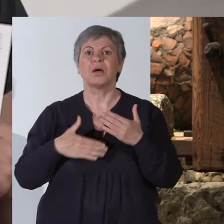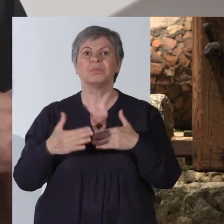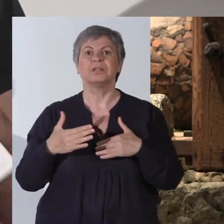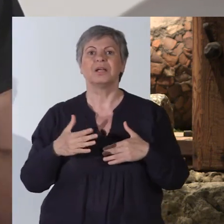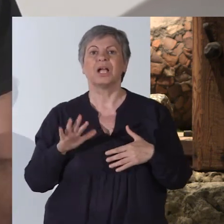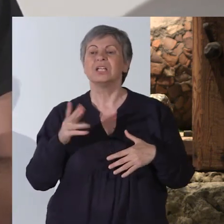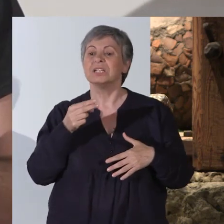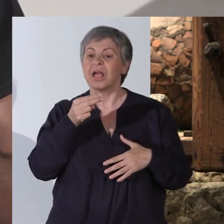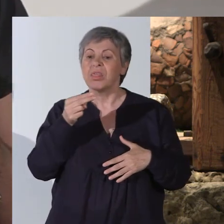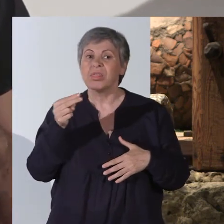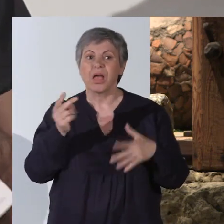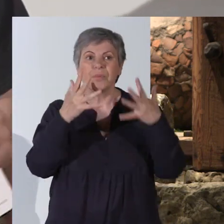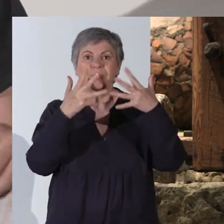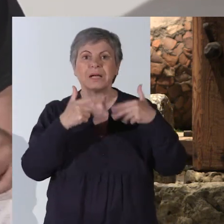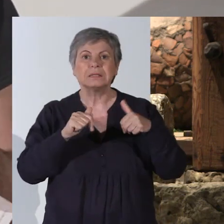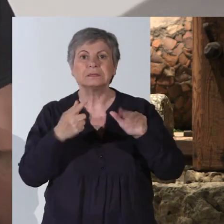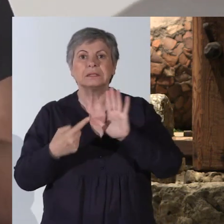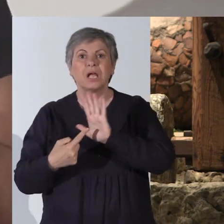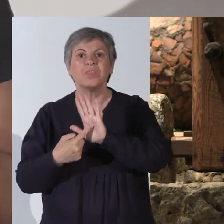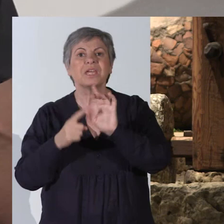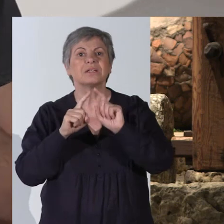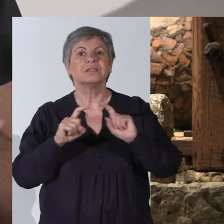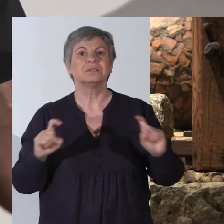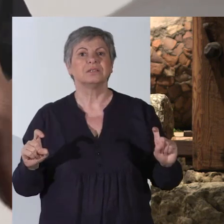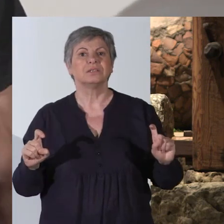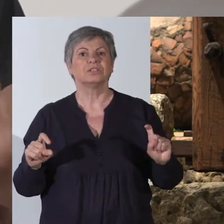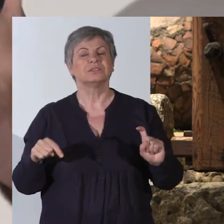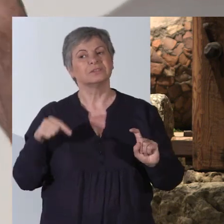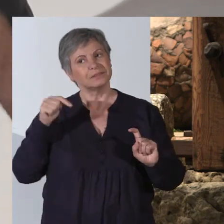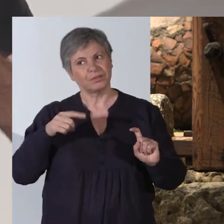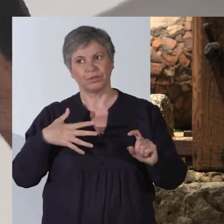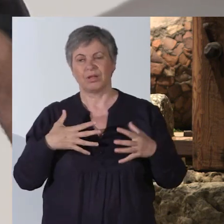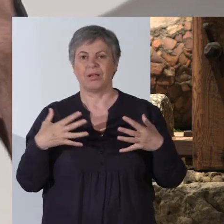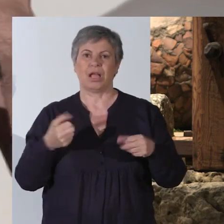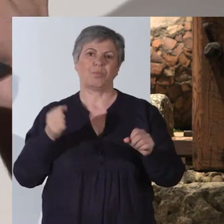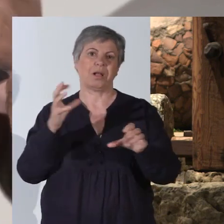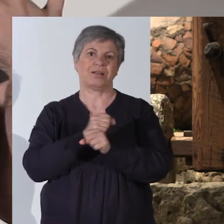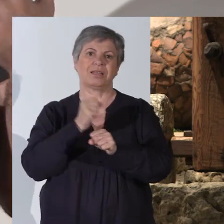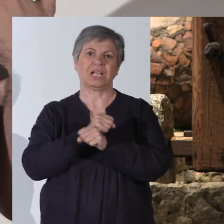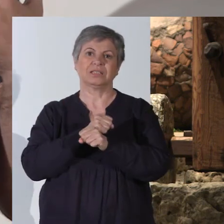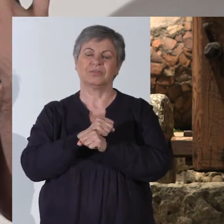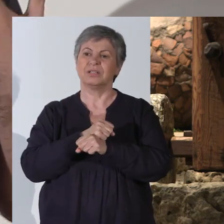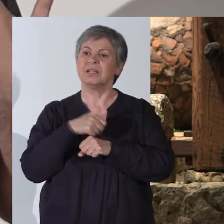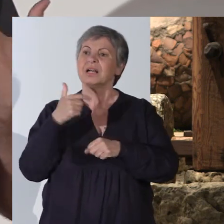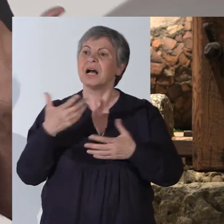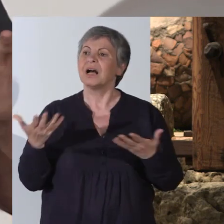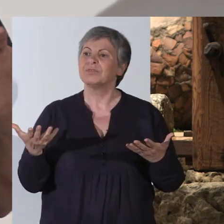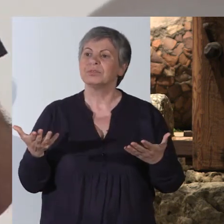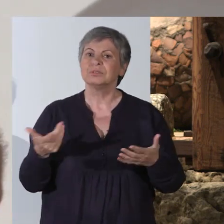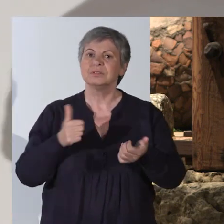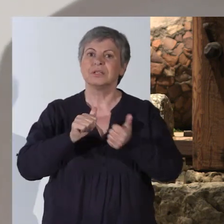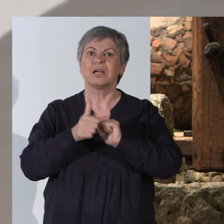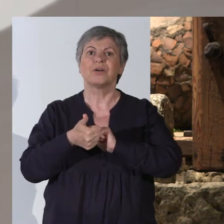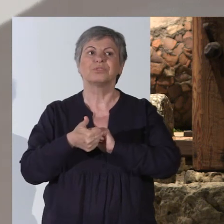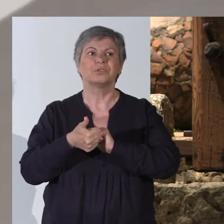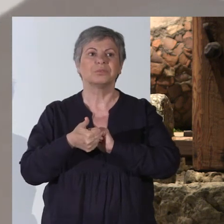θέμα της παράστασης τι πραγματεύεται η παράσταση και τότε νομίζω ότι έχουμε καταφέρει να κερδίσουμε κάτι που για μας έχει γίνει σχεδόν αυτονόητο πια